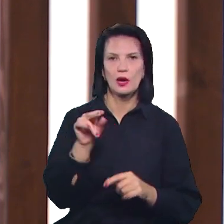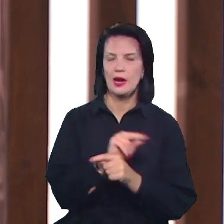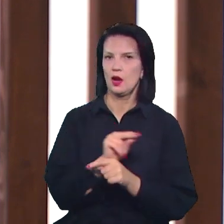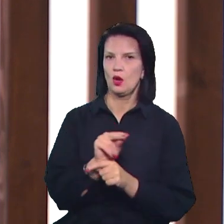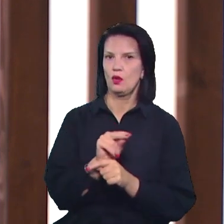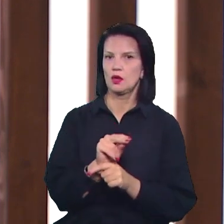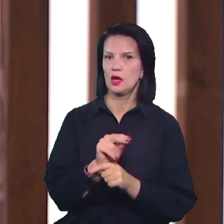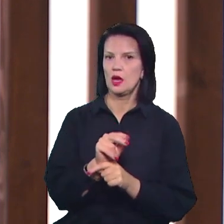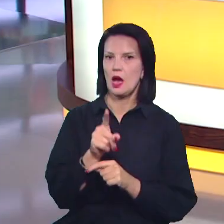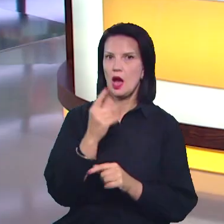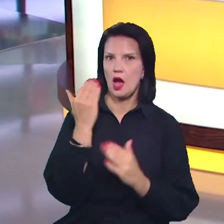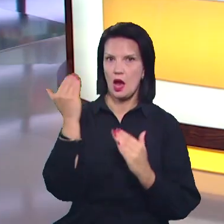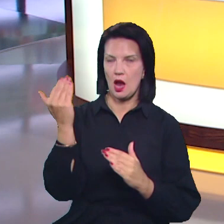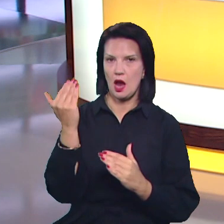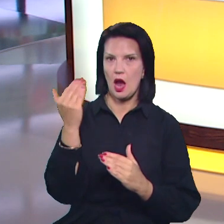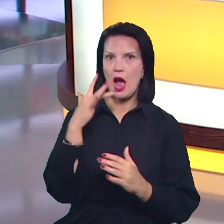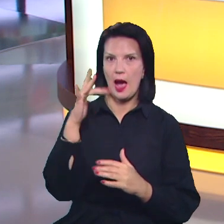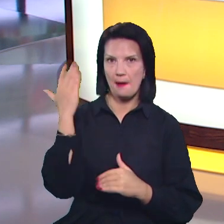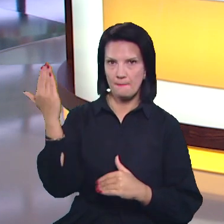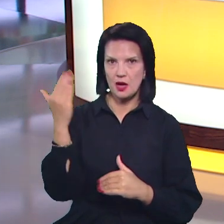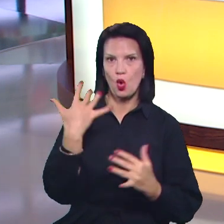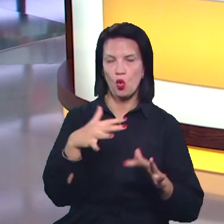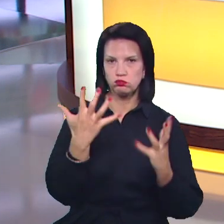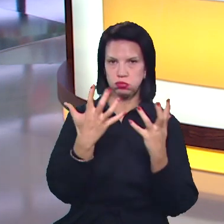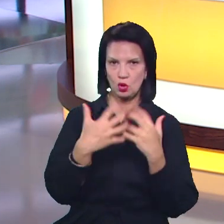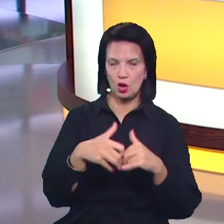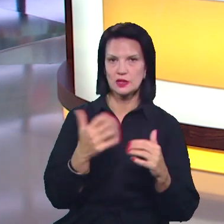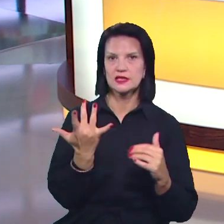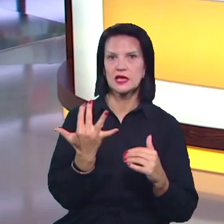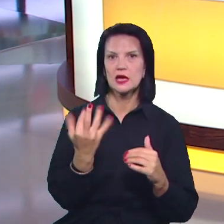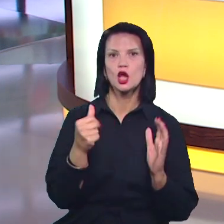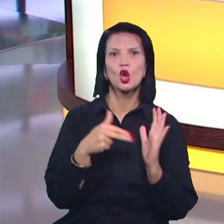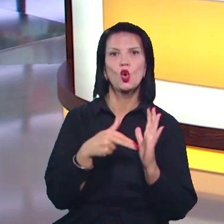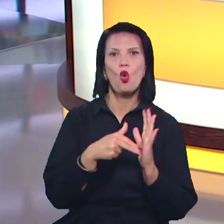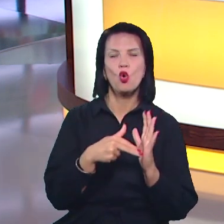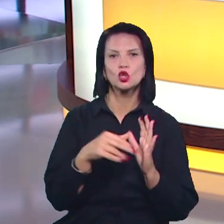ось в Америці вже порахували, скільки коштує